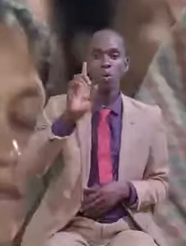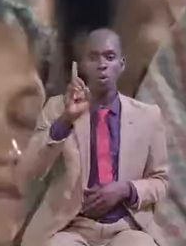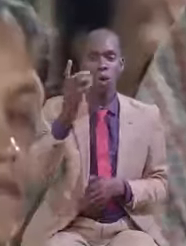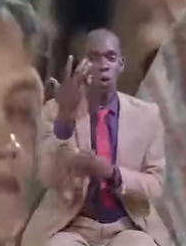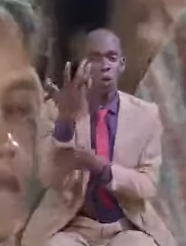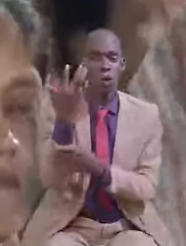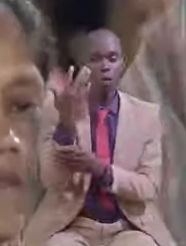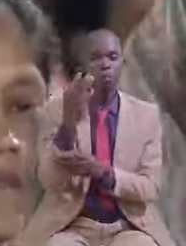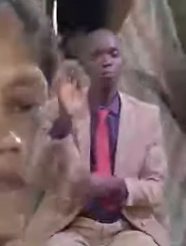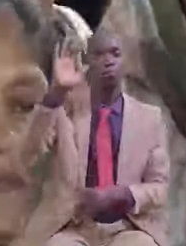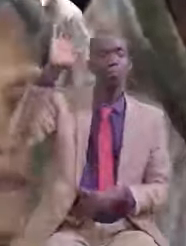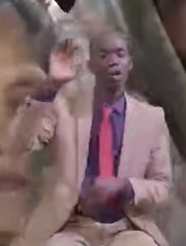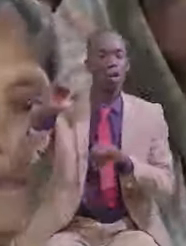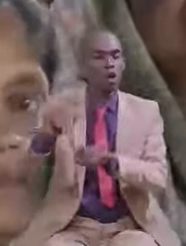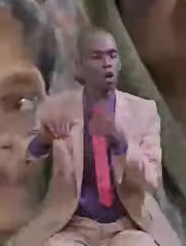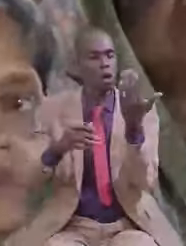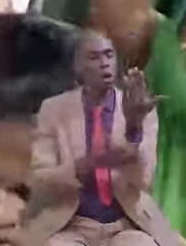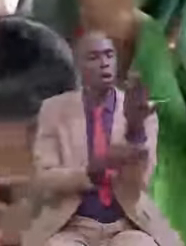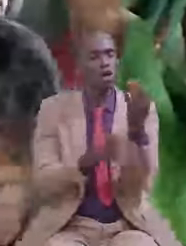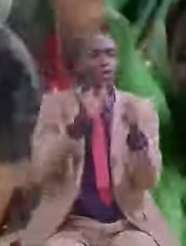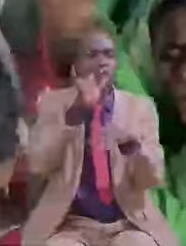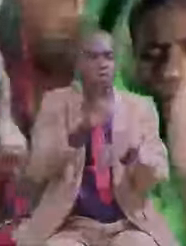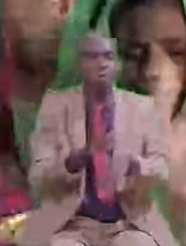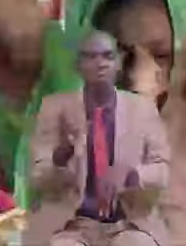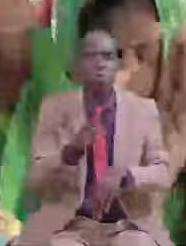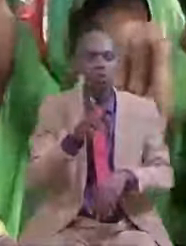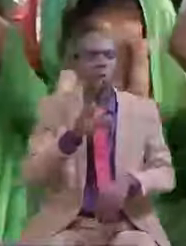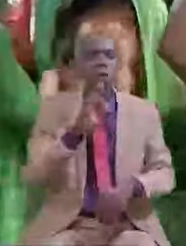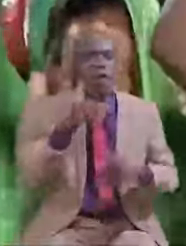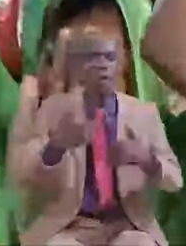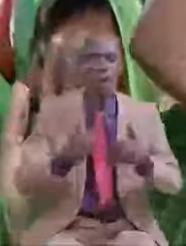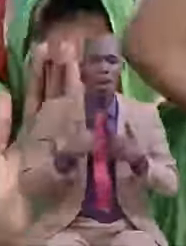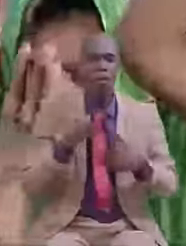vous imposez l'autre main là où vous avez le problème.